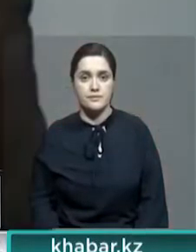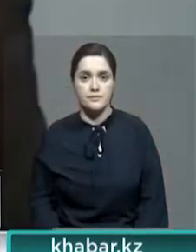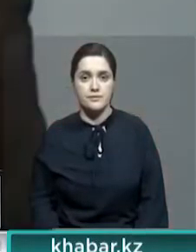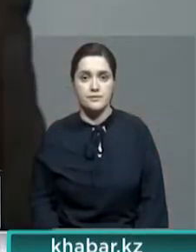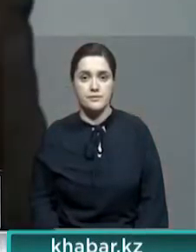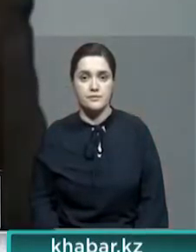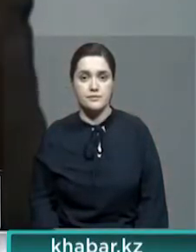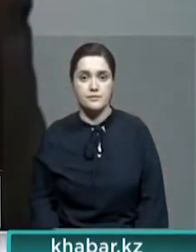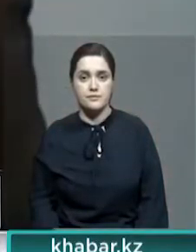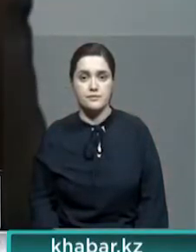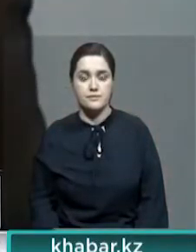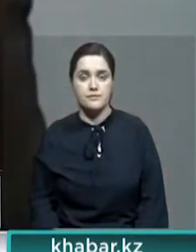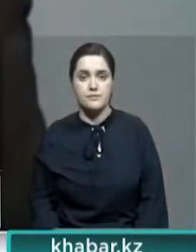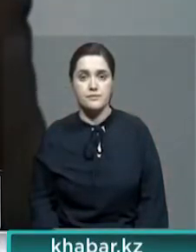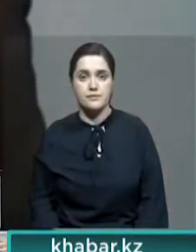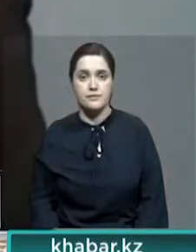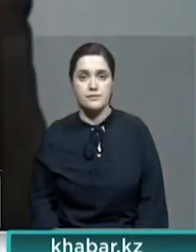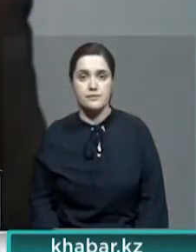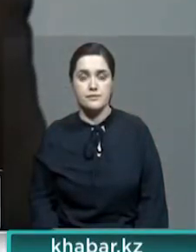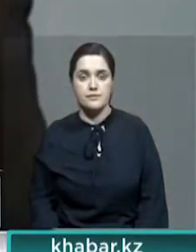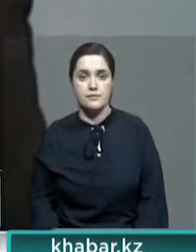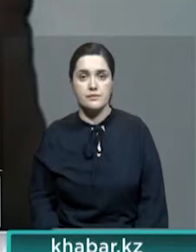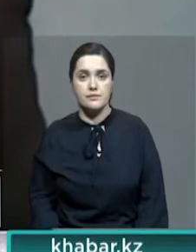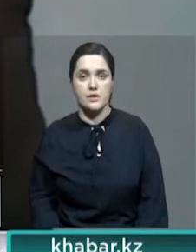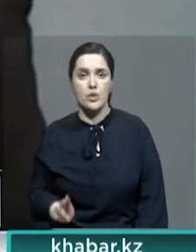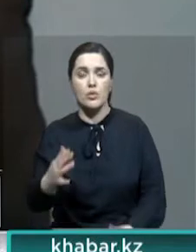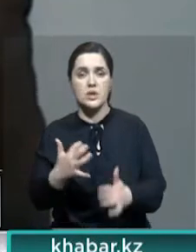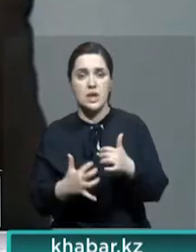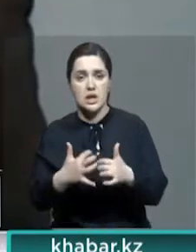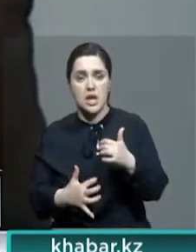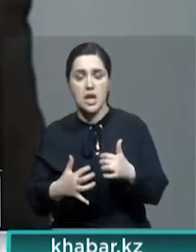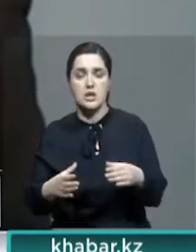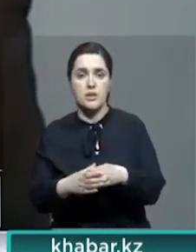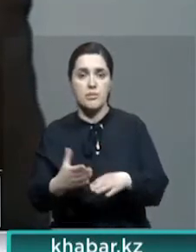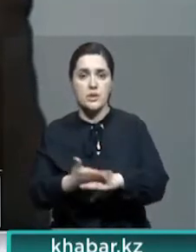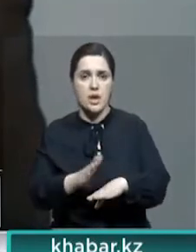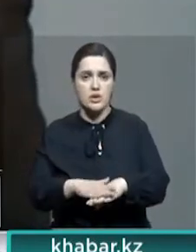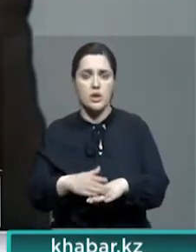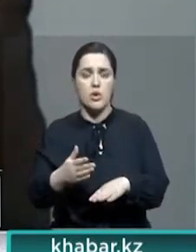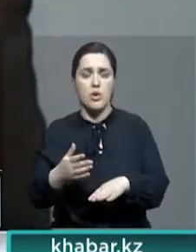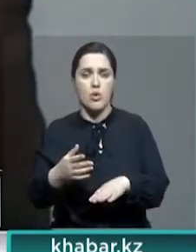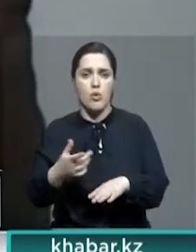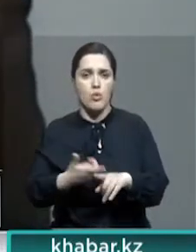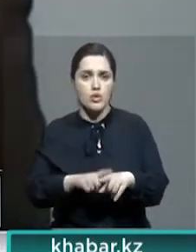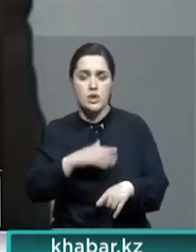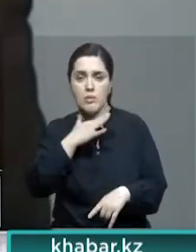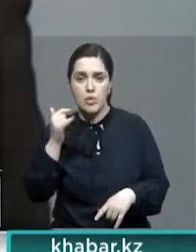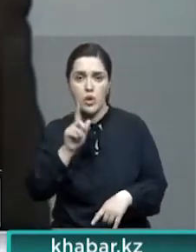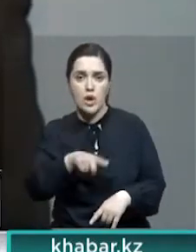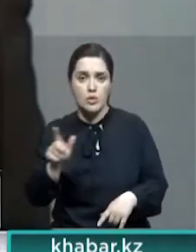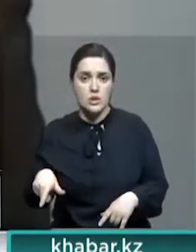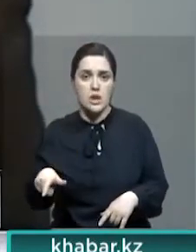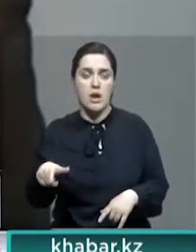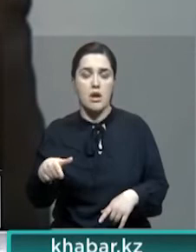Пациентов именно со средней степени тяжести и с тяжелых пациентов очень много. Поэтому мы вынуждены